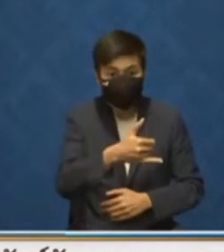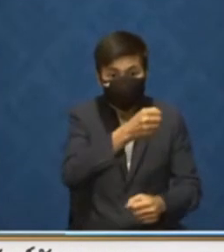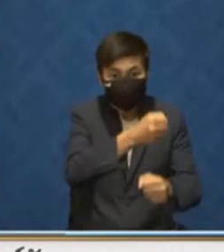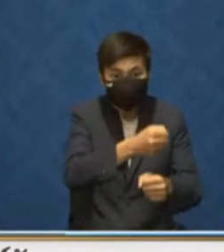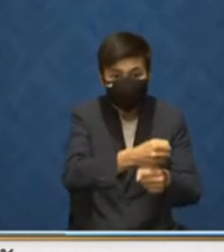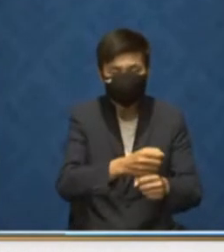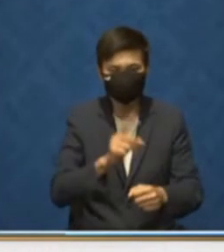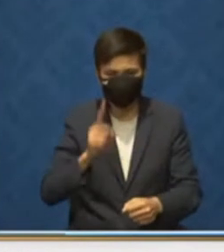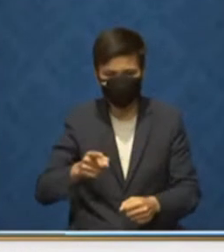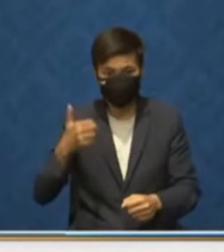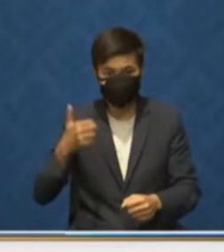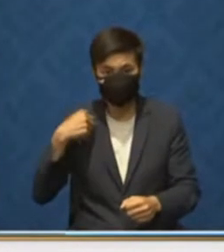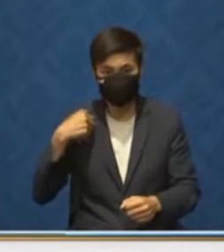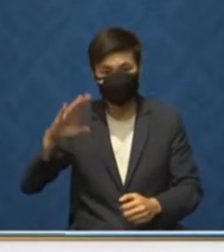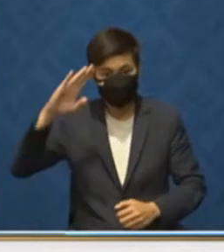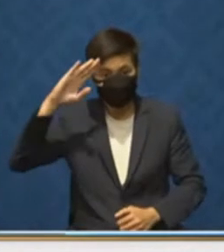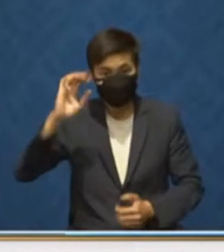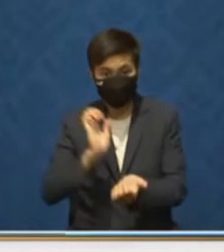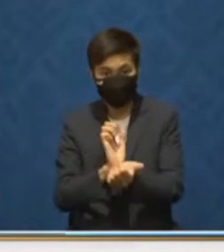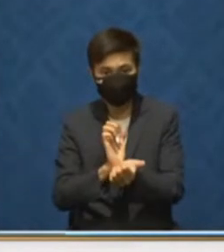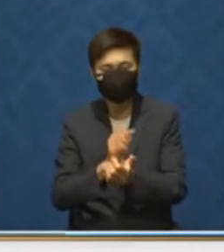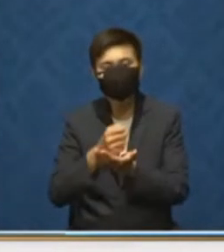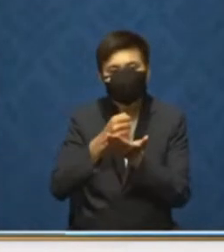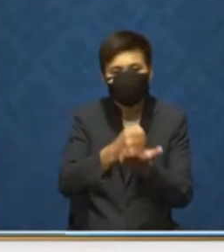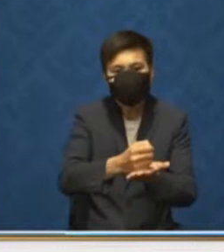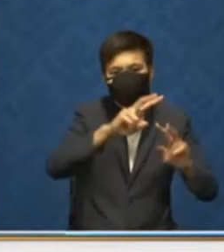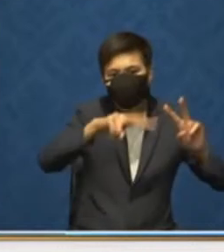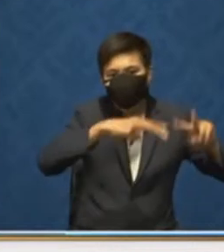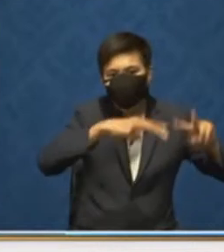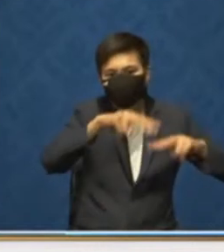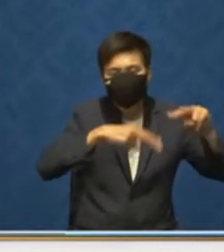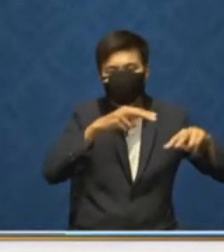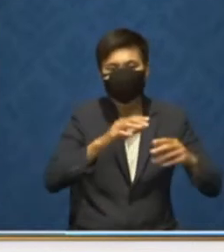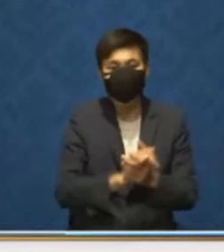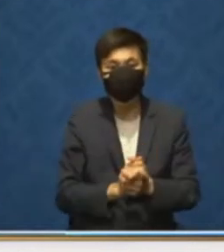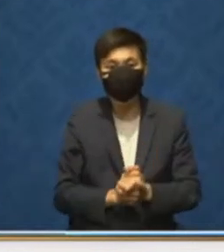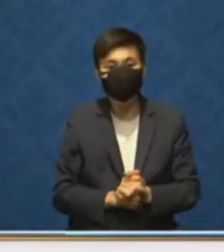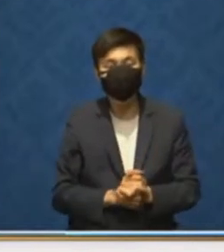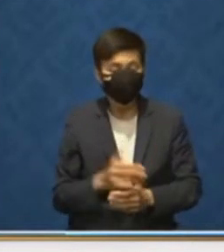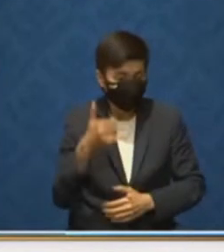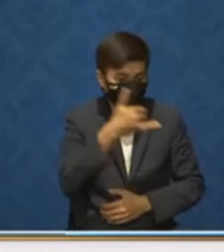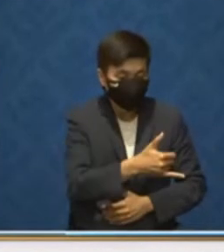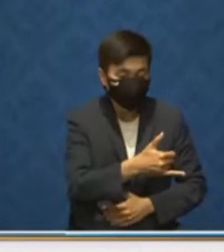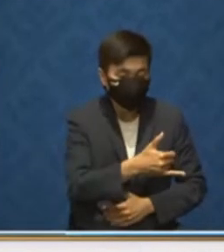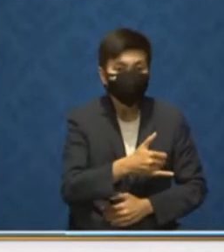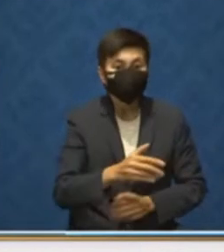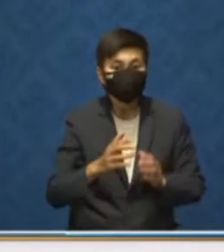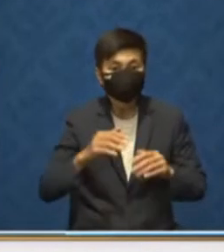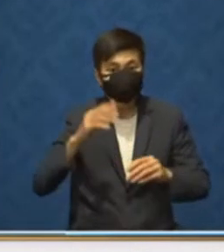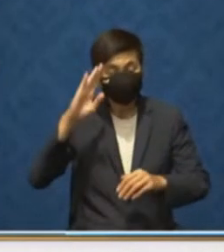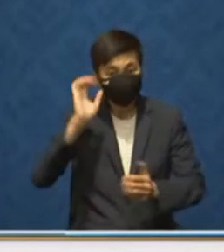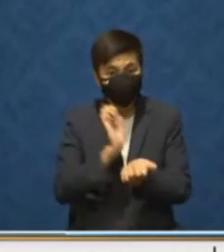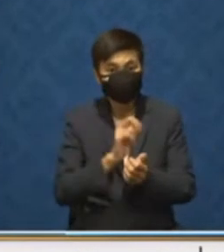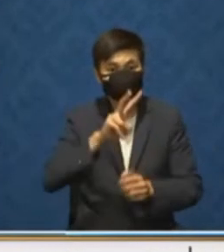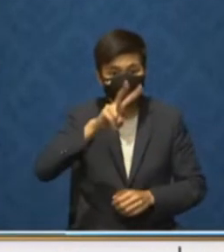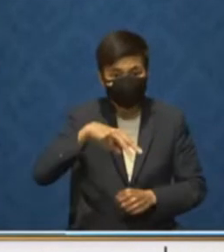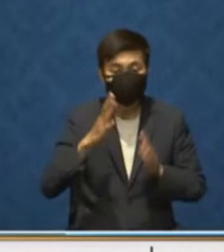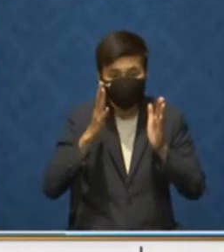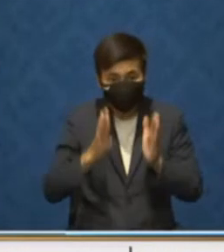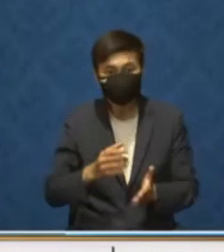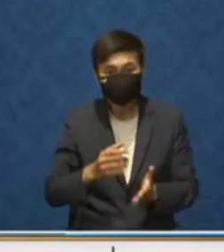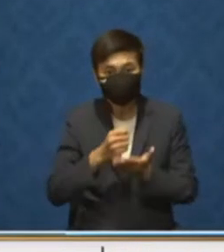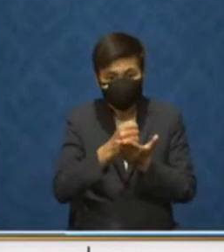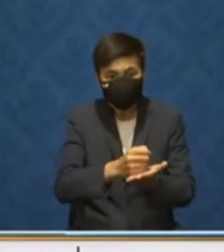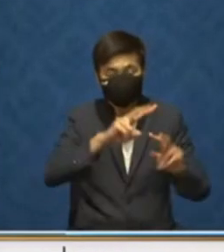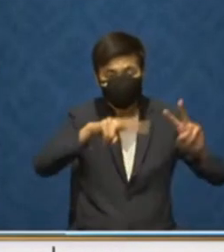ต้องใช้ตำรวจอารักขา Rที่ 12,000นายฉันคิดดูว่าเรา